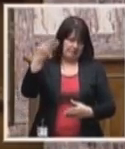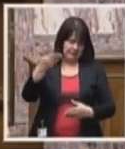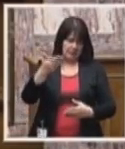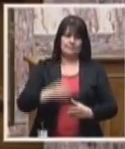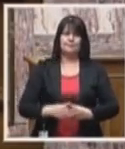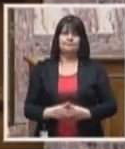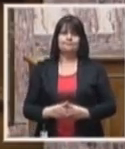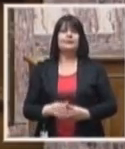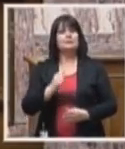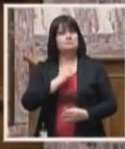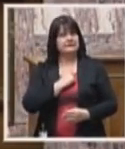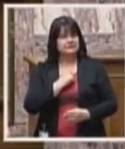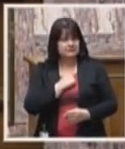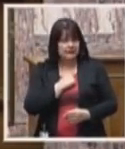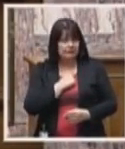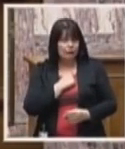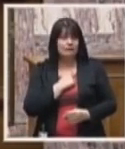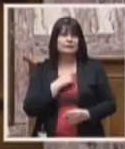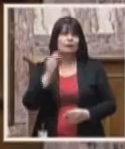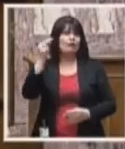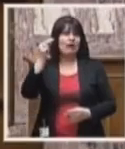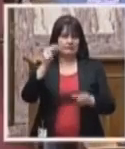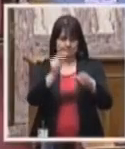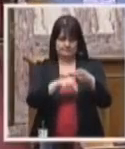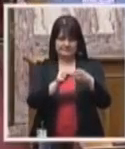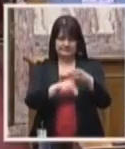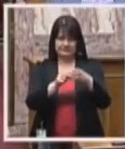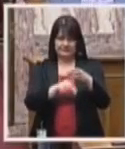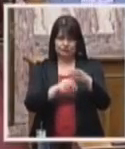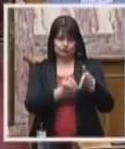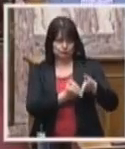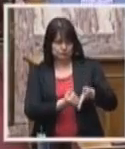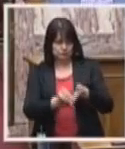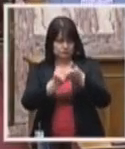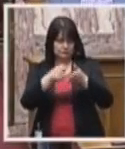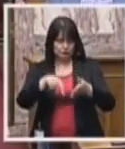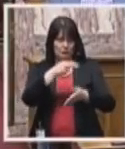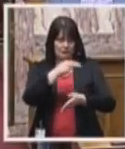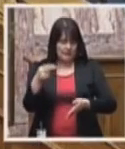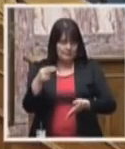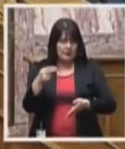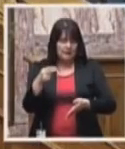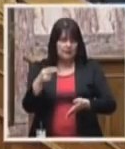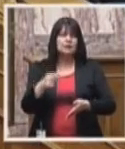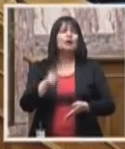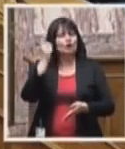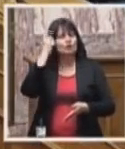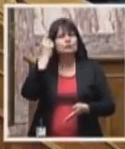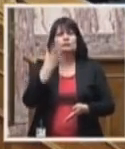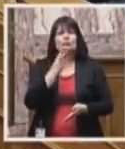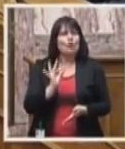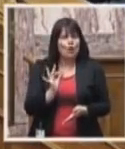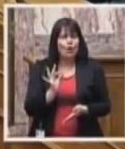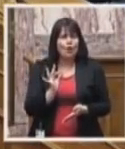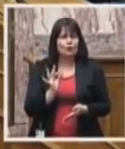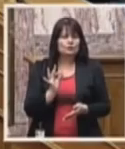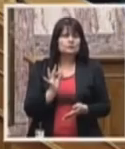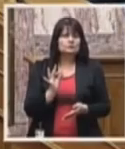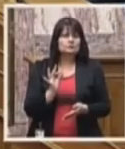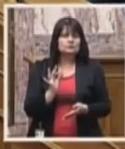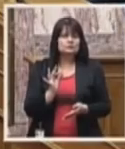αυτοί που ψηφίζουν και στηρίζουν αυτή την πορεία, Το κάνουν ακριβώς επειδή έχουν